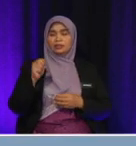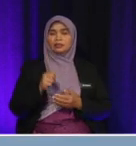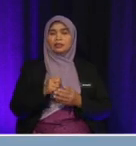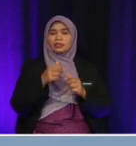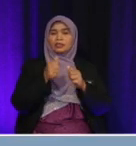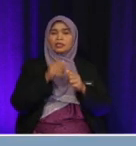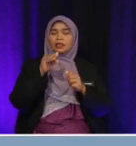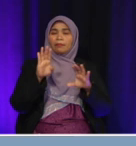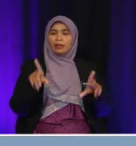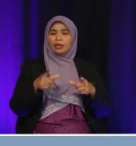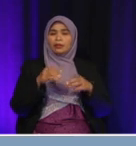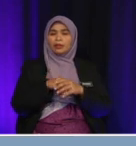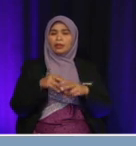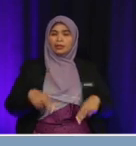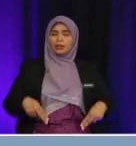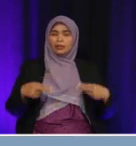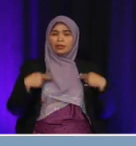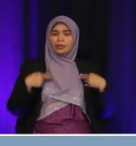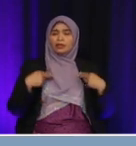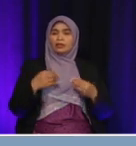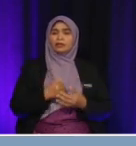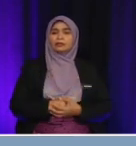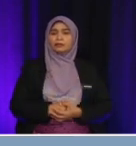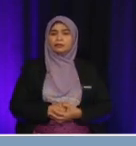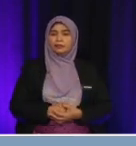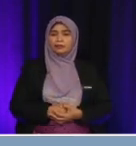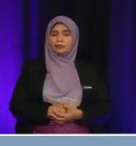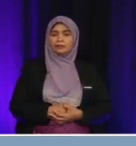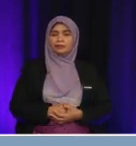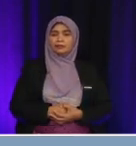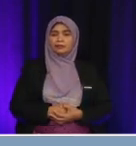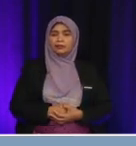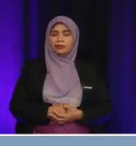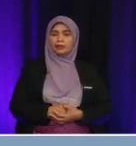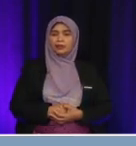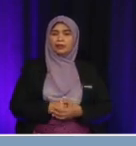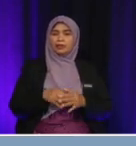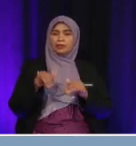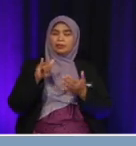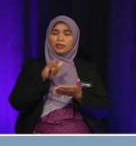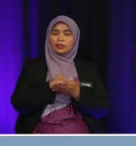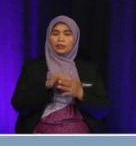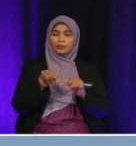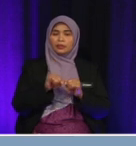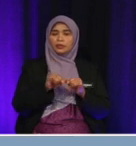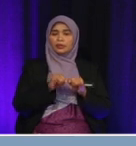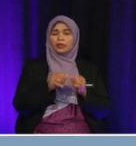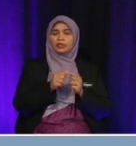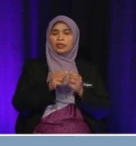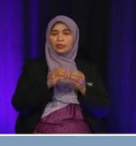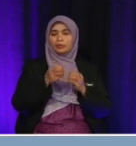kehidupan atas ketetapan Allah ini huraian begitu juga dengan nombor kita hendaklah